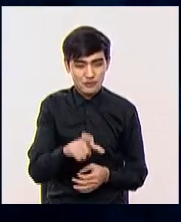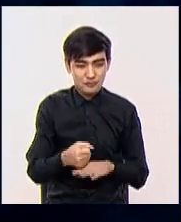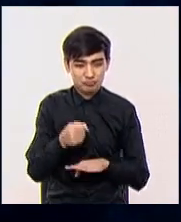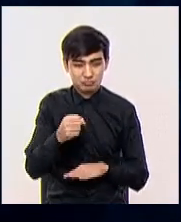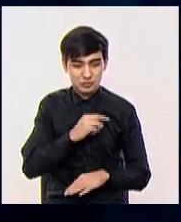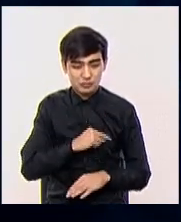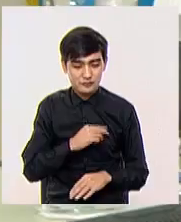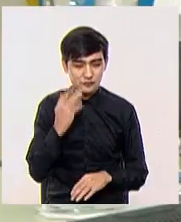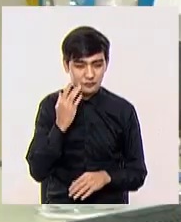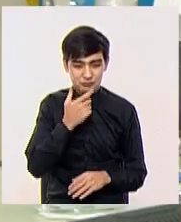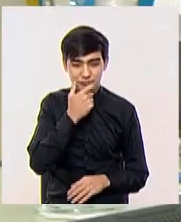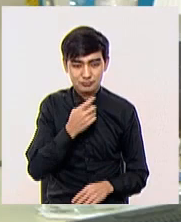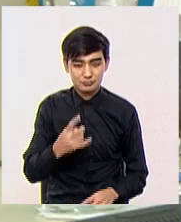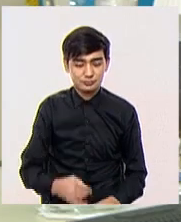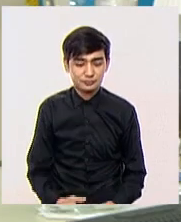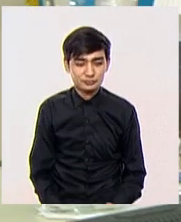чиновников.